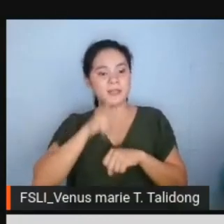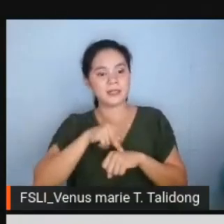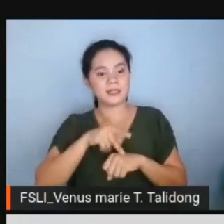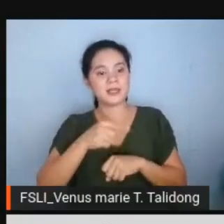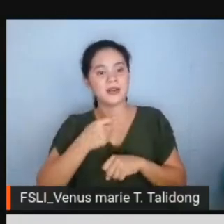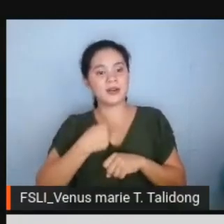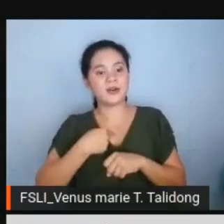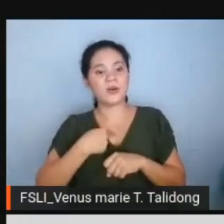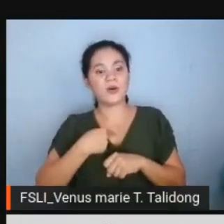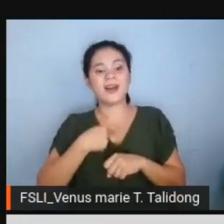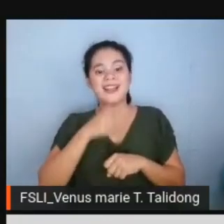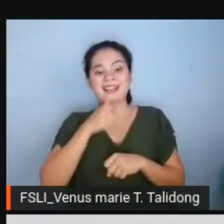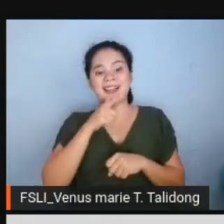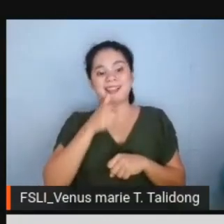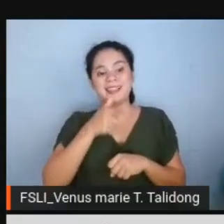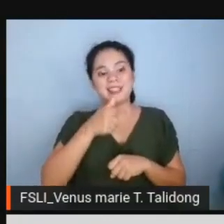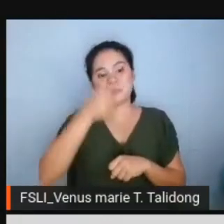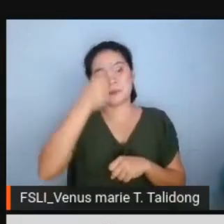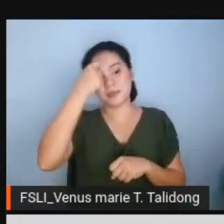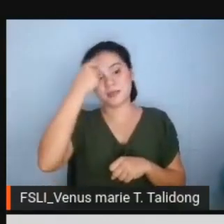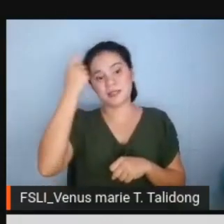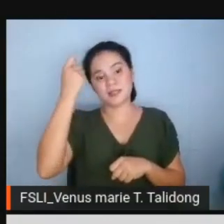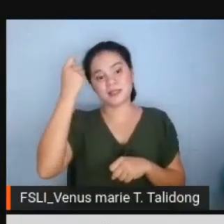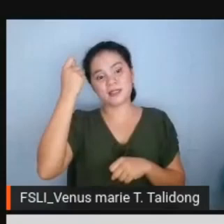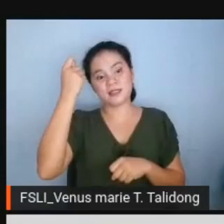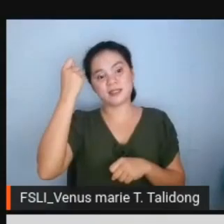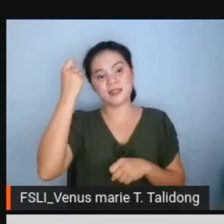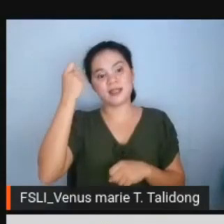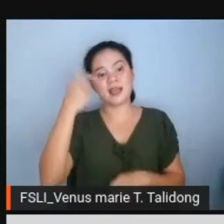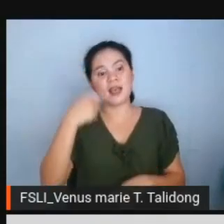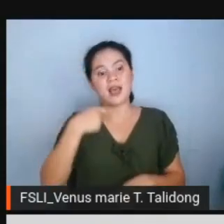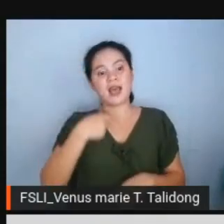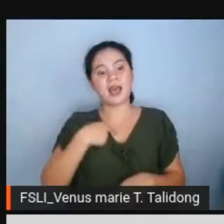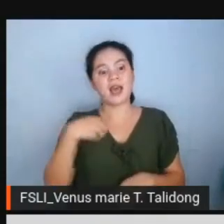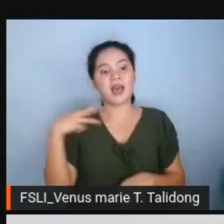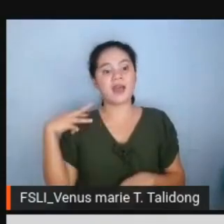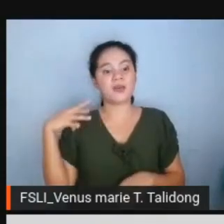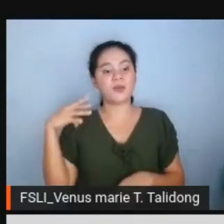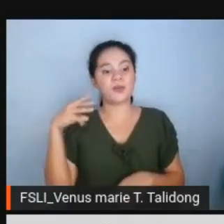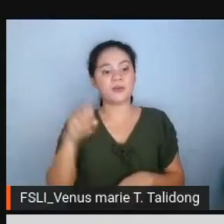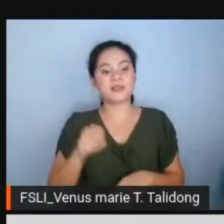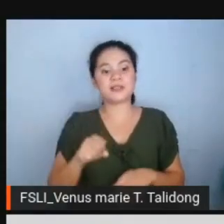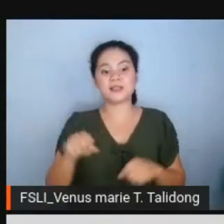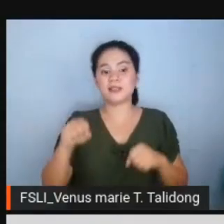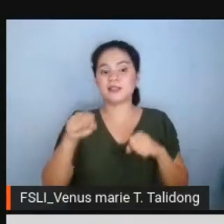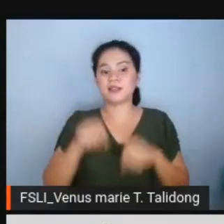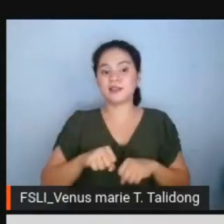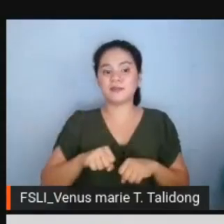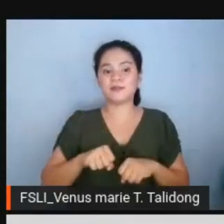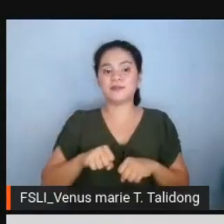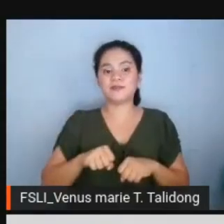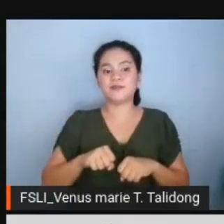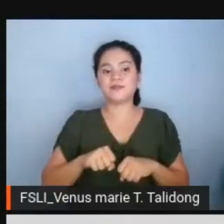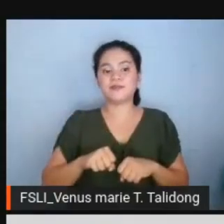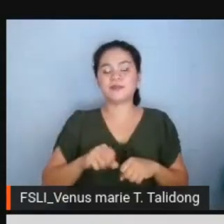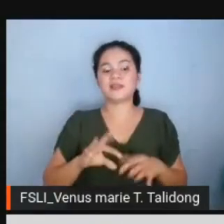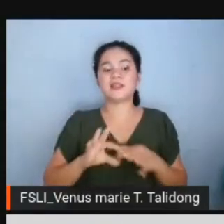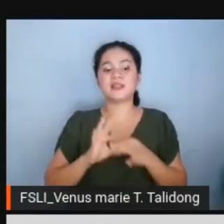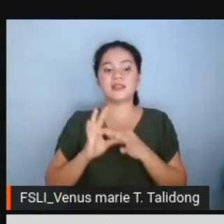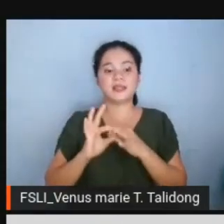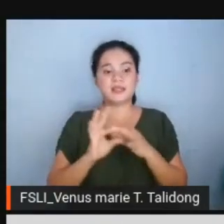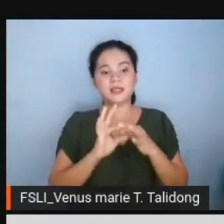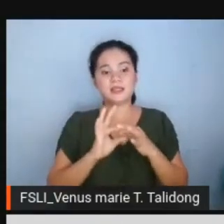lucky because I was able to form a network for my fellow PWDs, no?